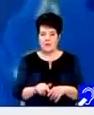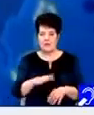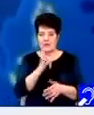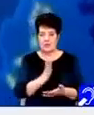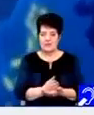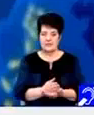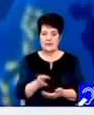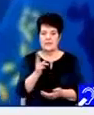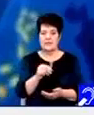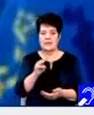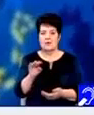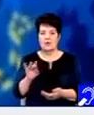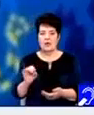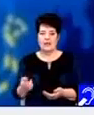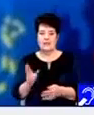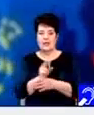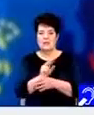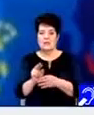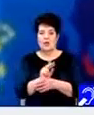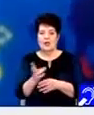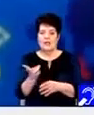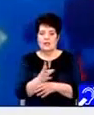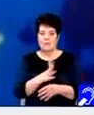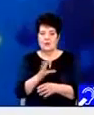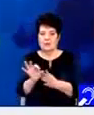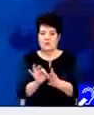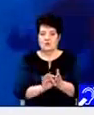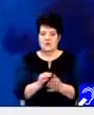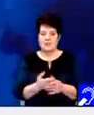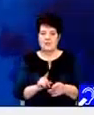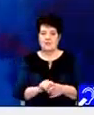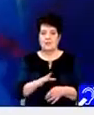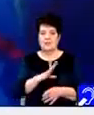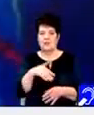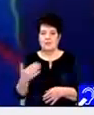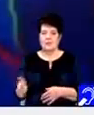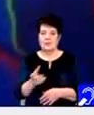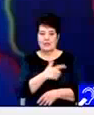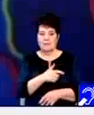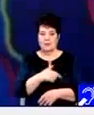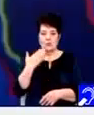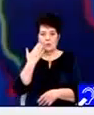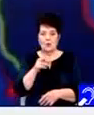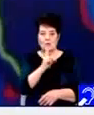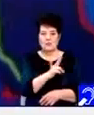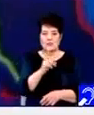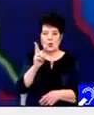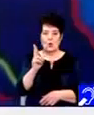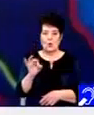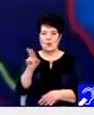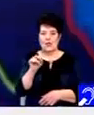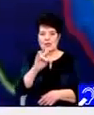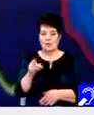este deteriorat, se cere restaurarea acestuia în regim de urgență. Solicitarea vine din partea deputatului român Constantin Codreanu și